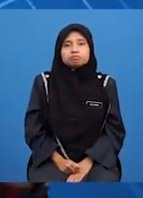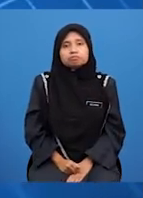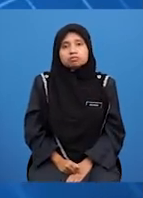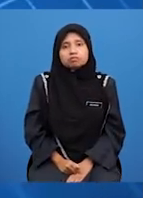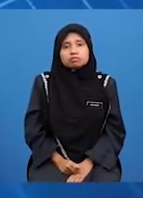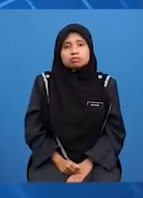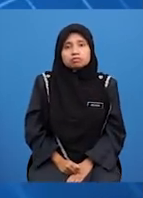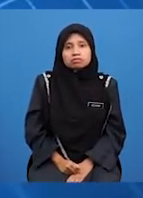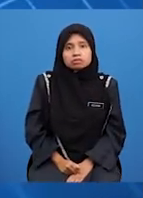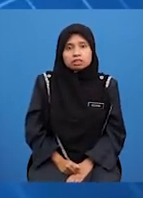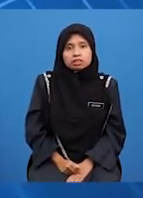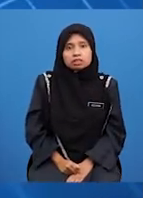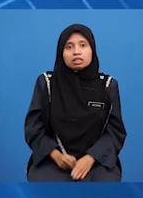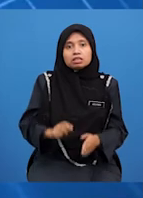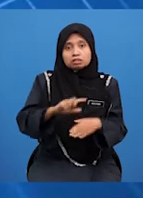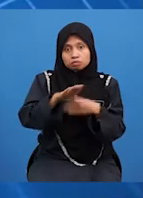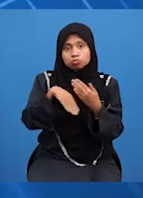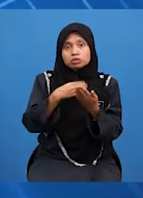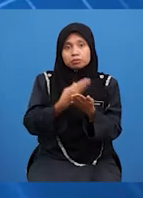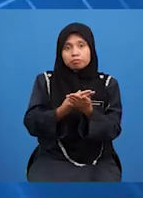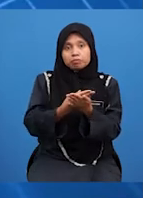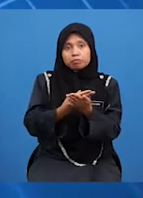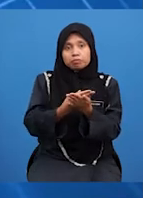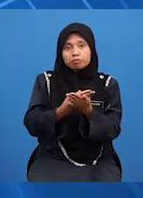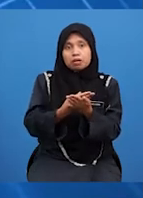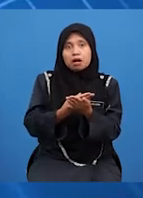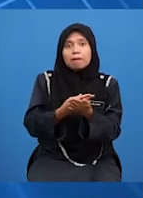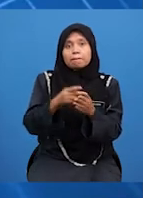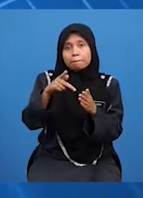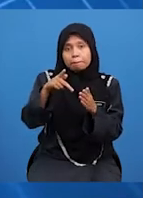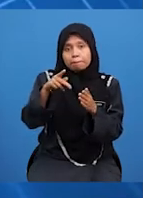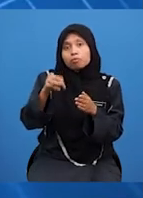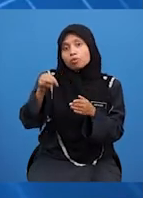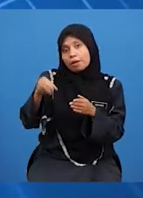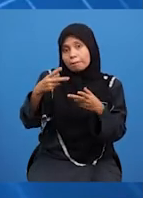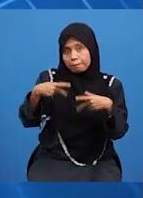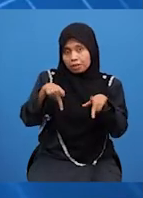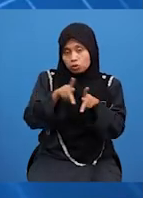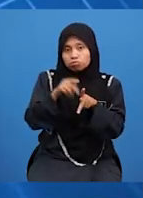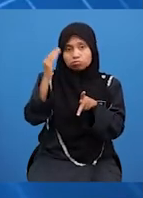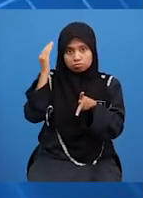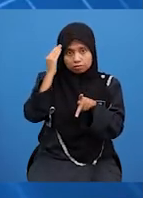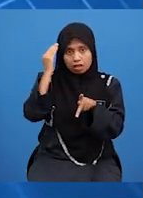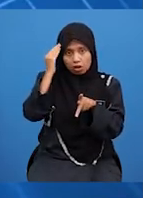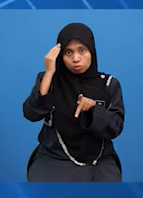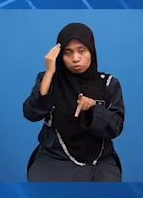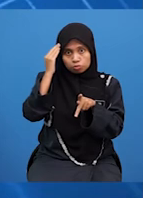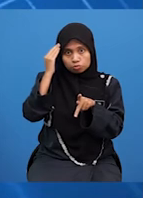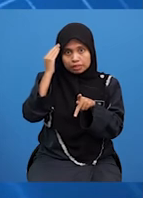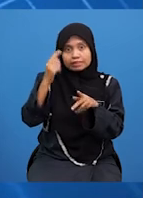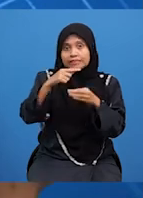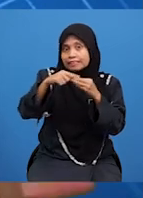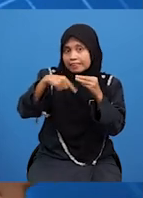Don. Kesimpulannya, pembelajaran kita hari ini ialah pelajar-pelajar perlu mengetahui dan juga tahu lebih lanjut